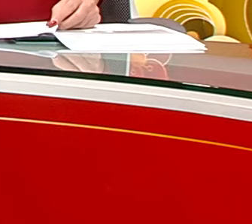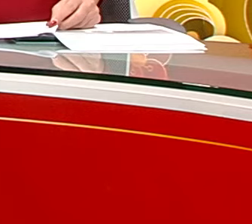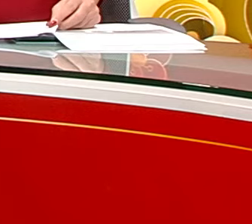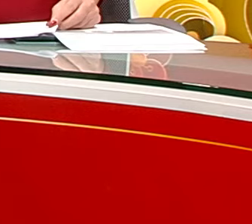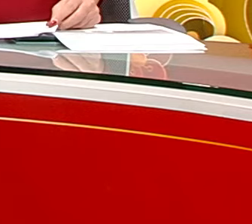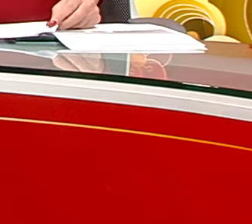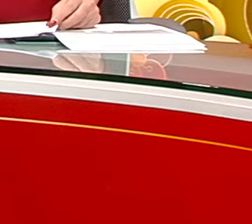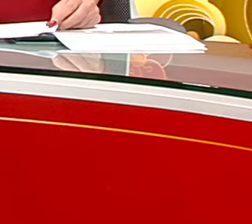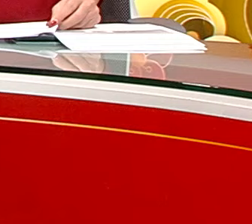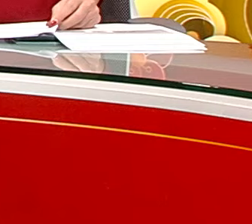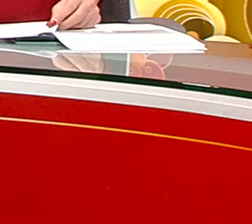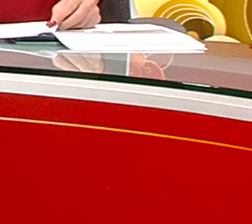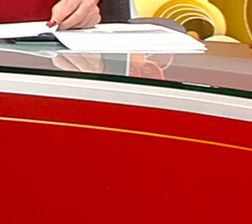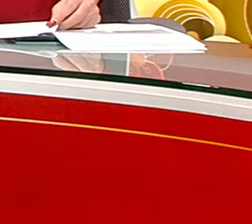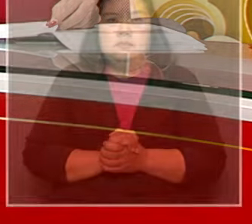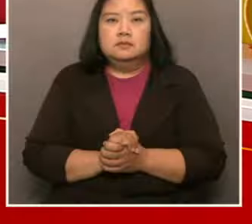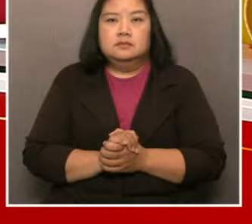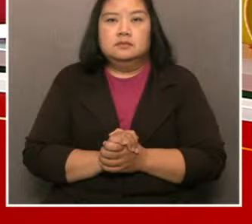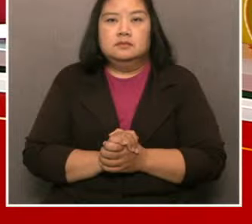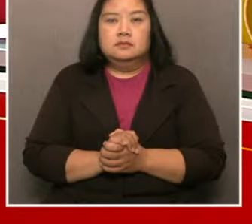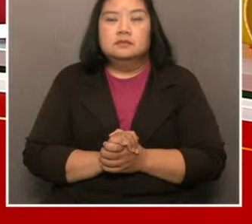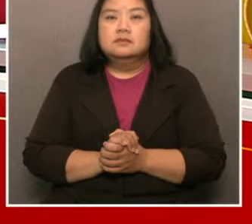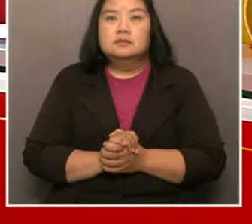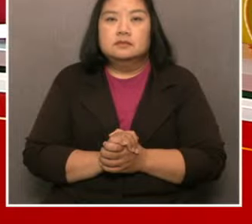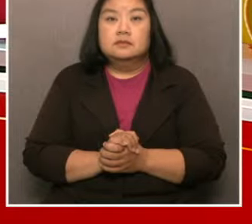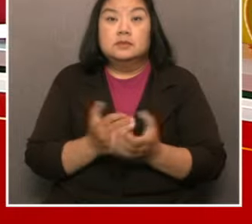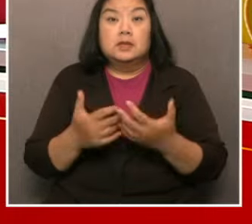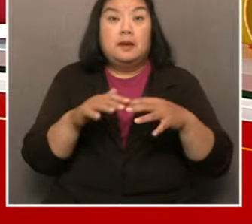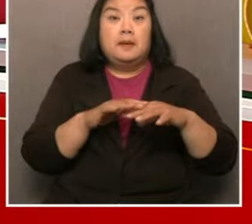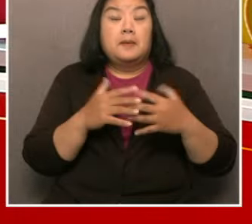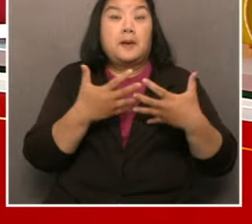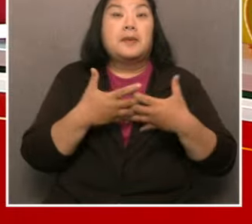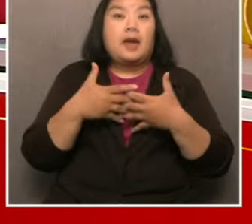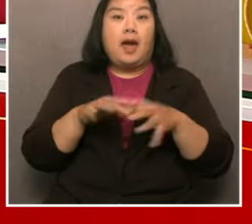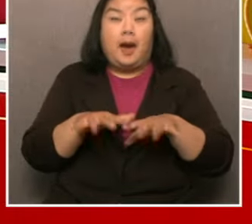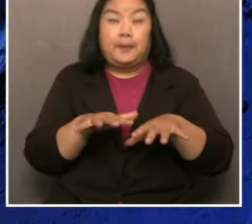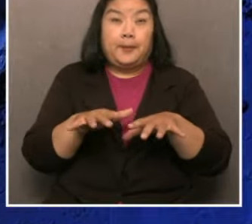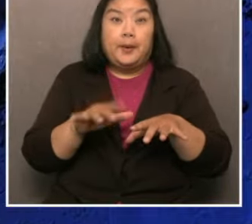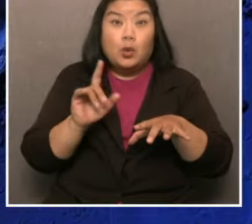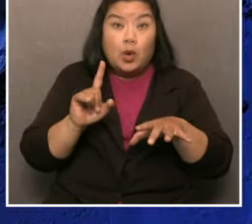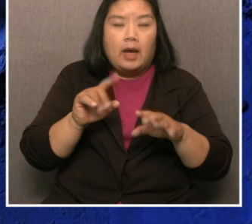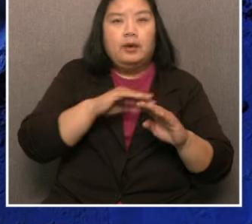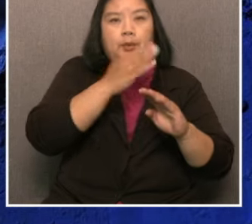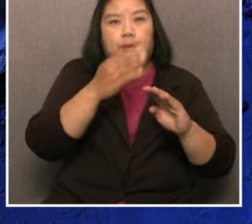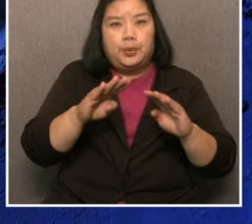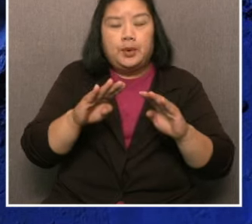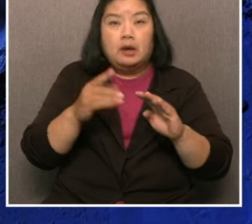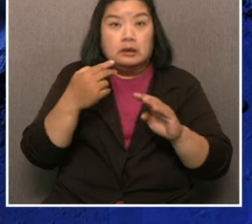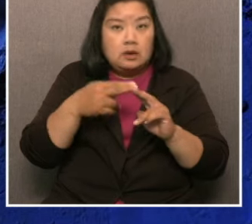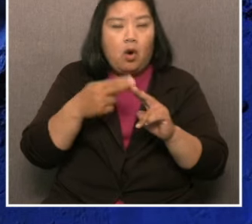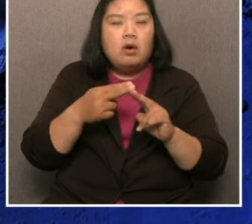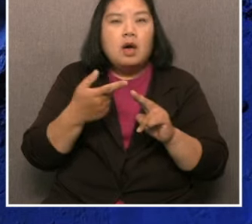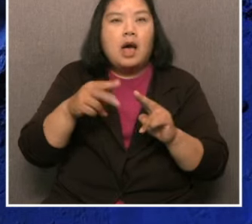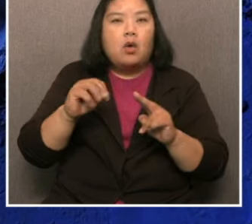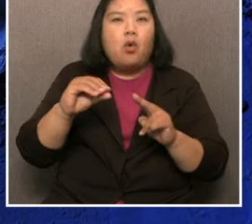ว่าในช่วงสุสัปดาห์ล่าสุดนี้นะคะเกิดเหตุแผ่นดินไหวจากภูเขาไฟมนาโอาของฮาวาค่ะรวมกันแล้วกว่า